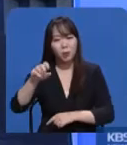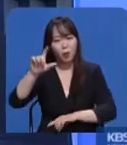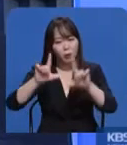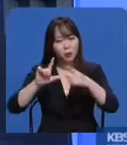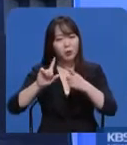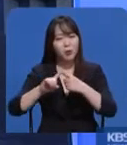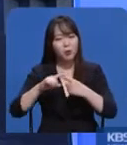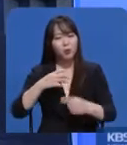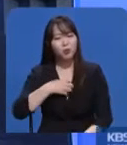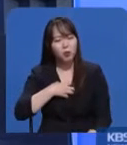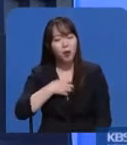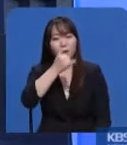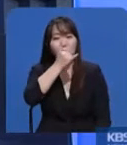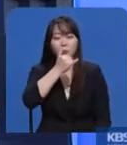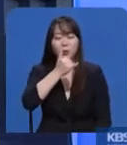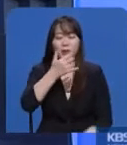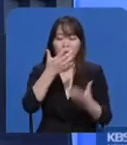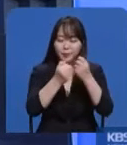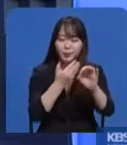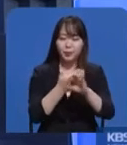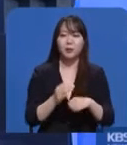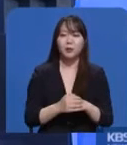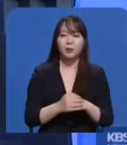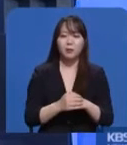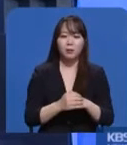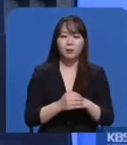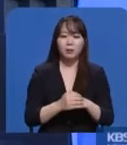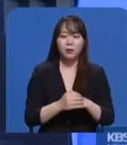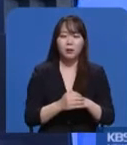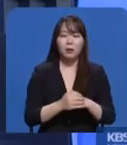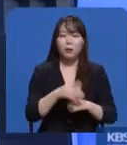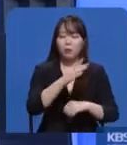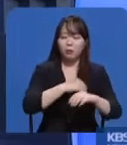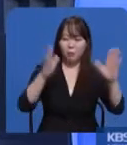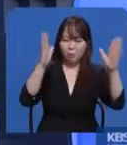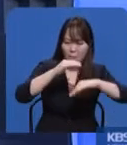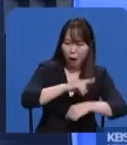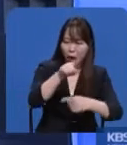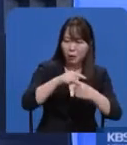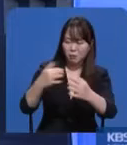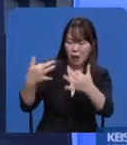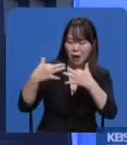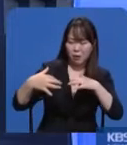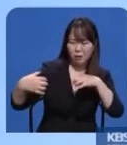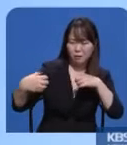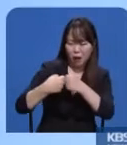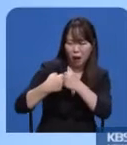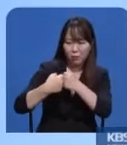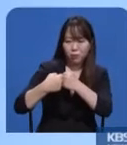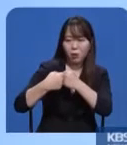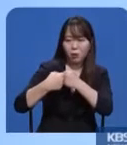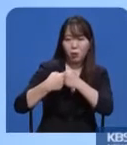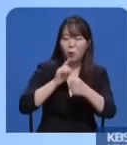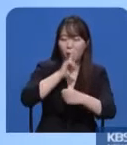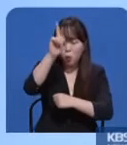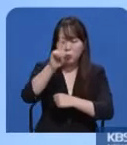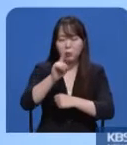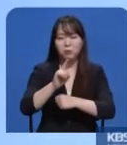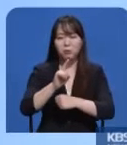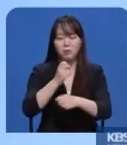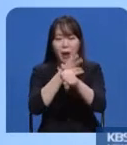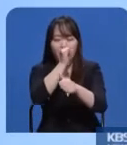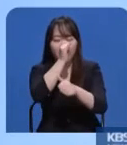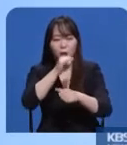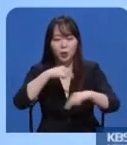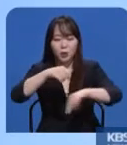겁니다. 예를 들면 철거민들이 와서 항의하니까 몸싸움을 하고 고소고발을 했다든가